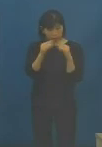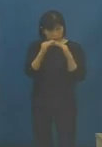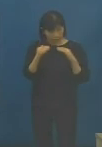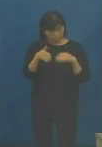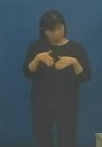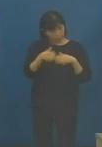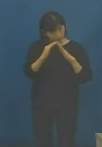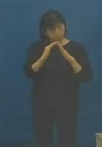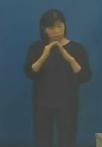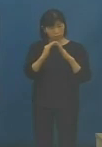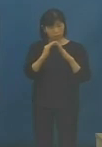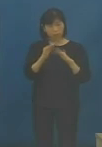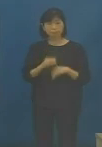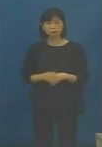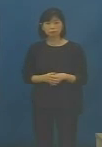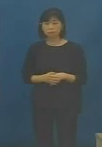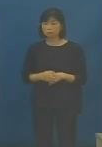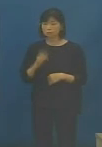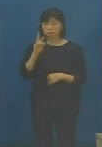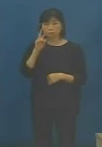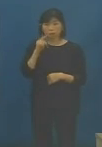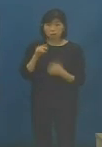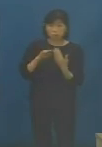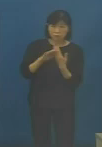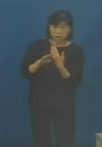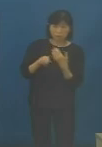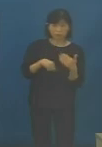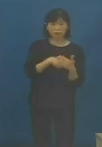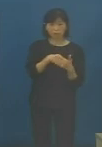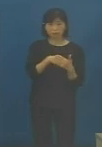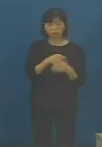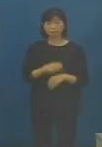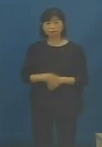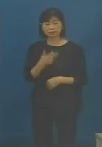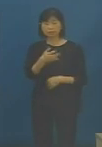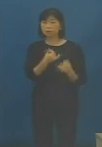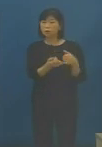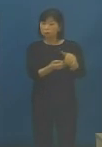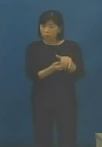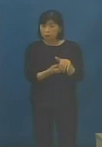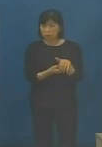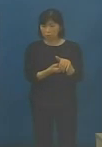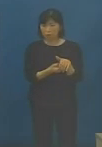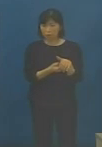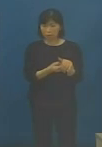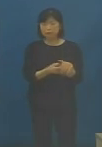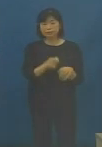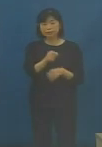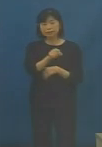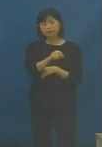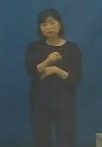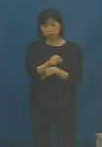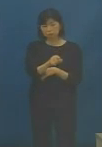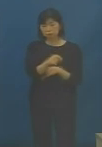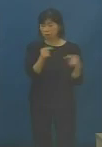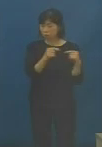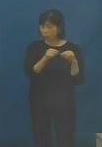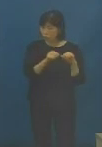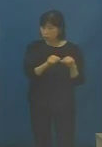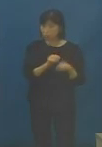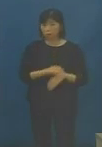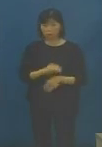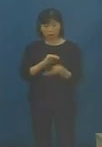すみません間違いですが、これ全部別項目ですけども、市町村と実務上の協議をしていきましょう、それから医師